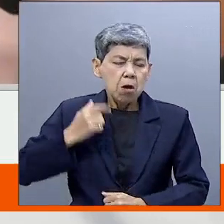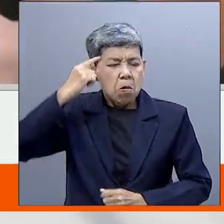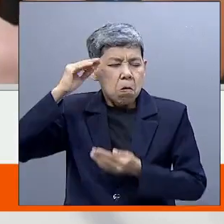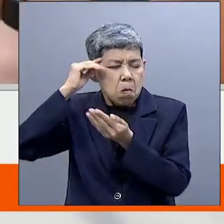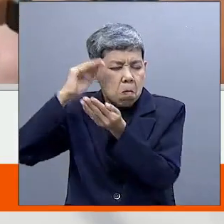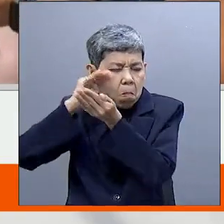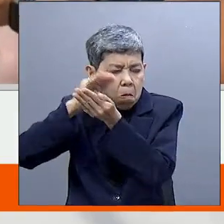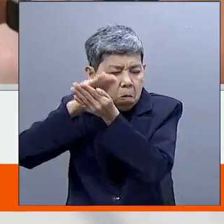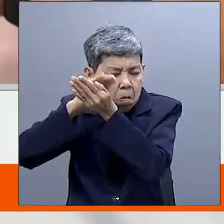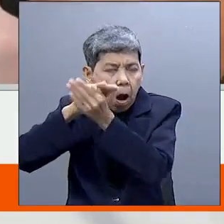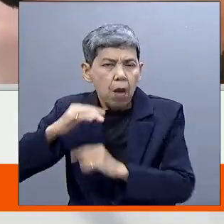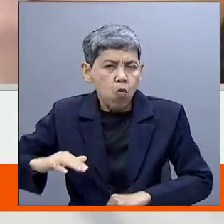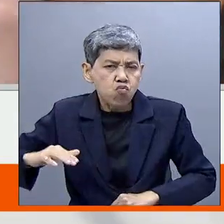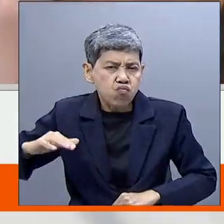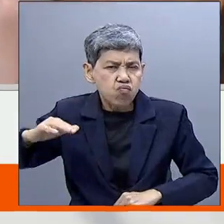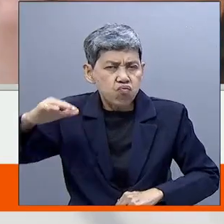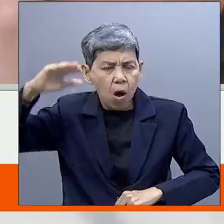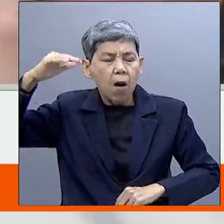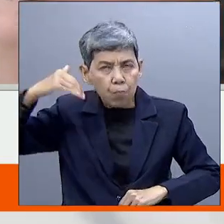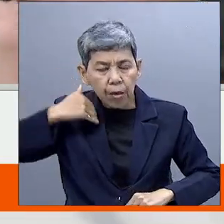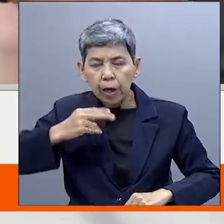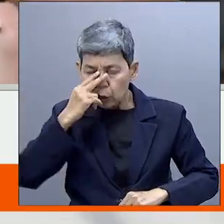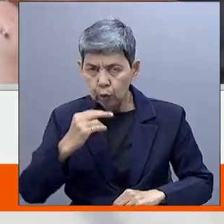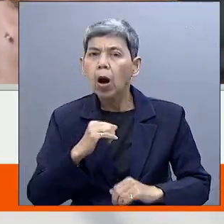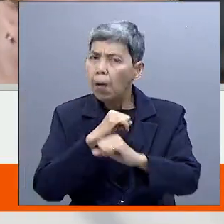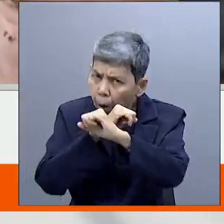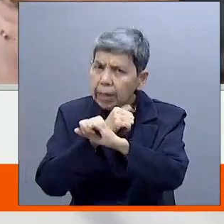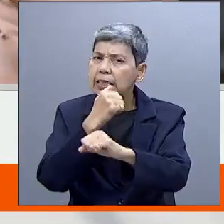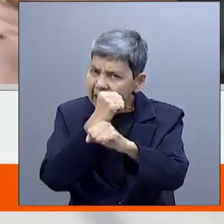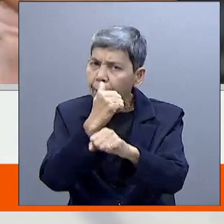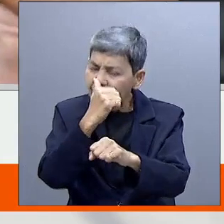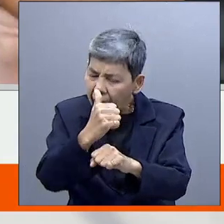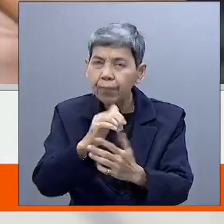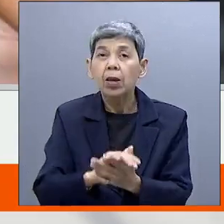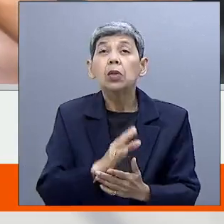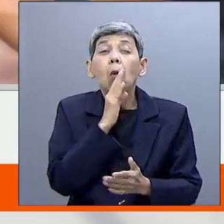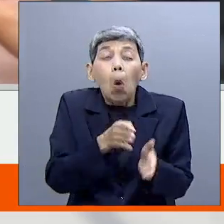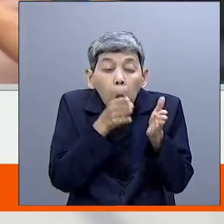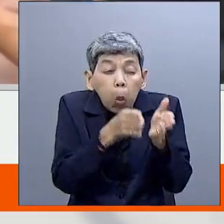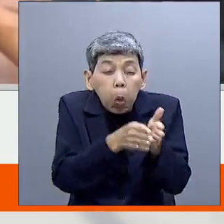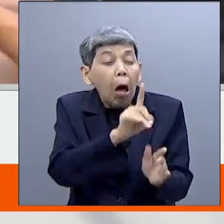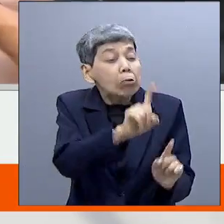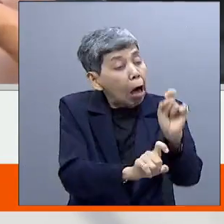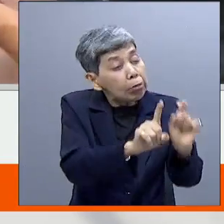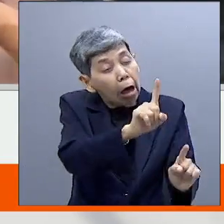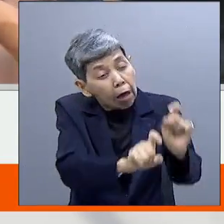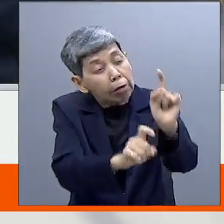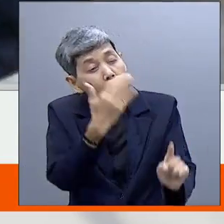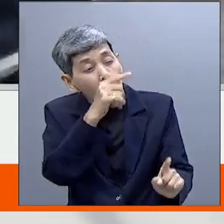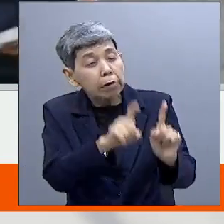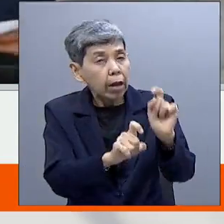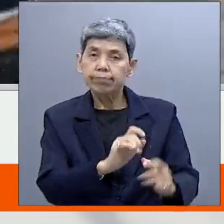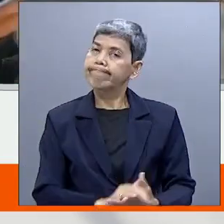พวกนี้เนี่ยถ้าเรามาทำความเข้าใจจริงๆเนี่ยมันสามารถที่จะป้องกันปัญหาในอนาคตได้แต่ว่าถ้าเราไปโมดรามากับเคสนะครับเราจะไม่เ